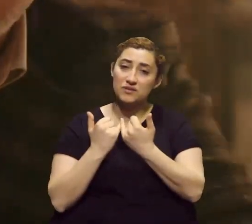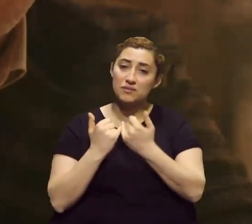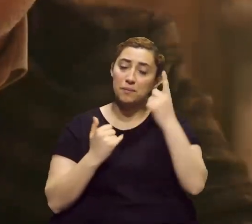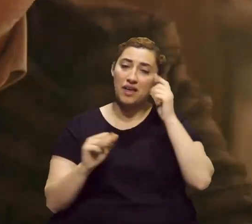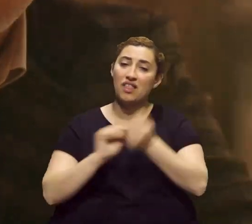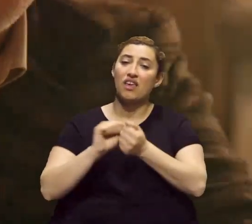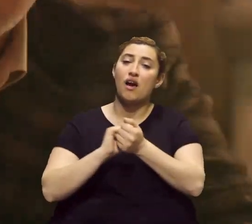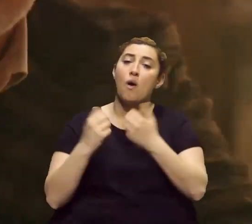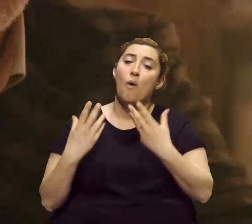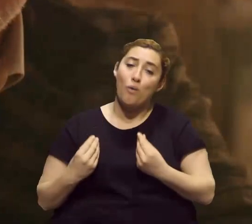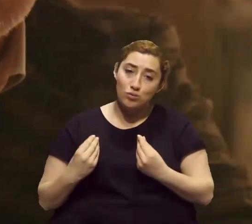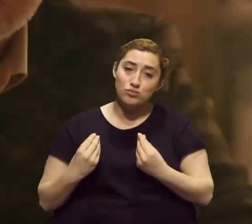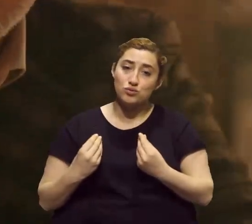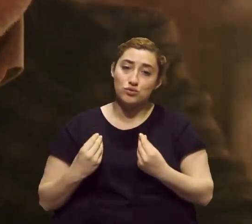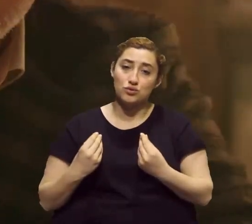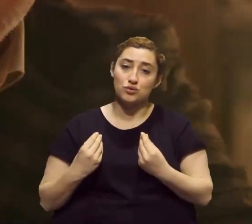beyni yıkanmıştı.